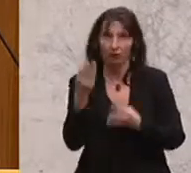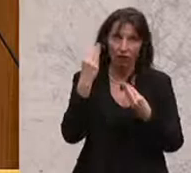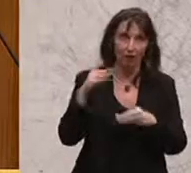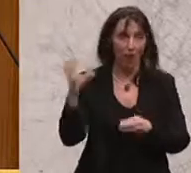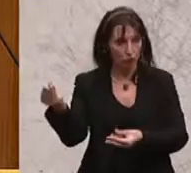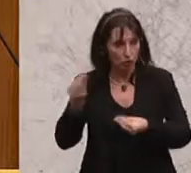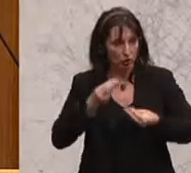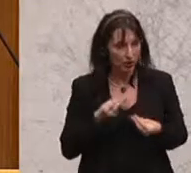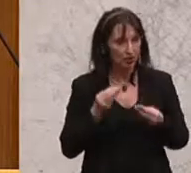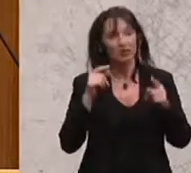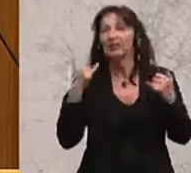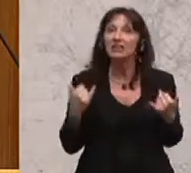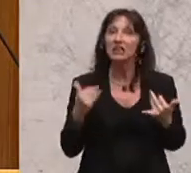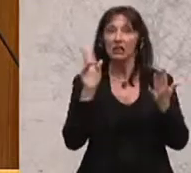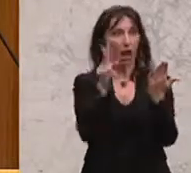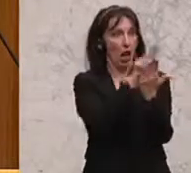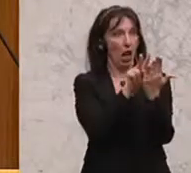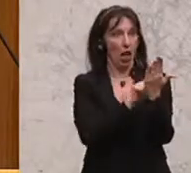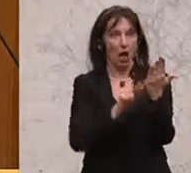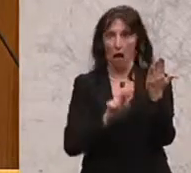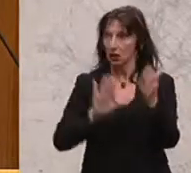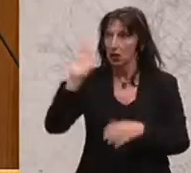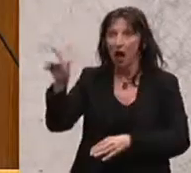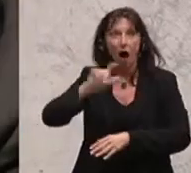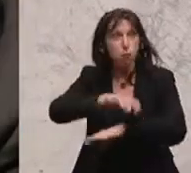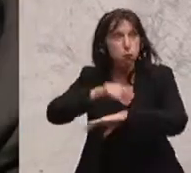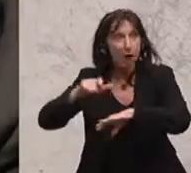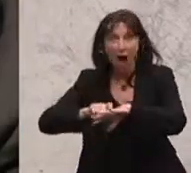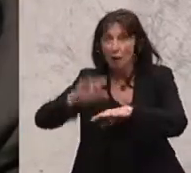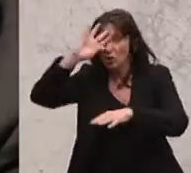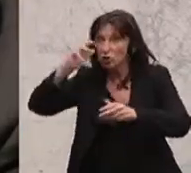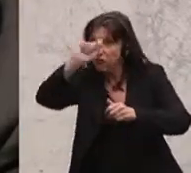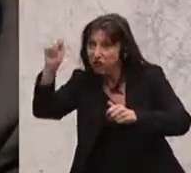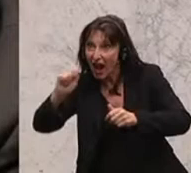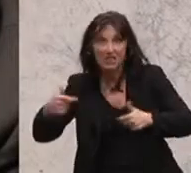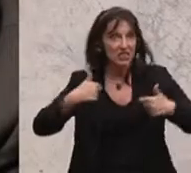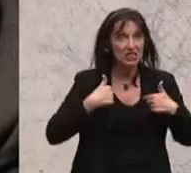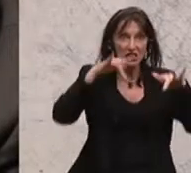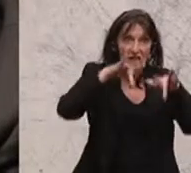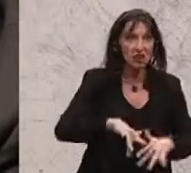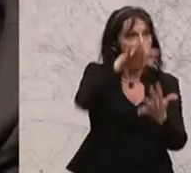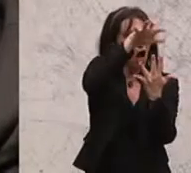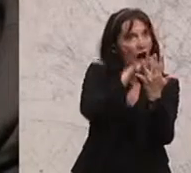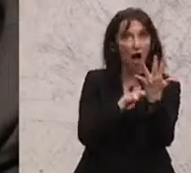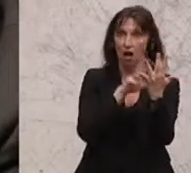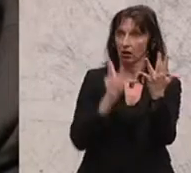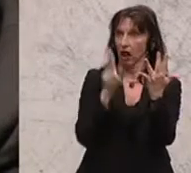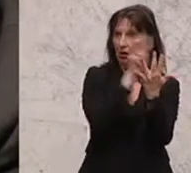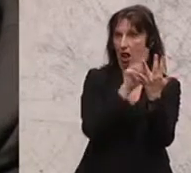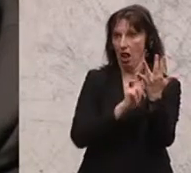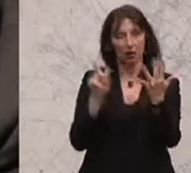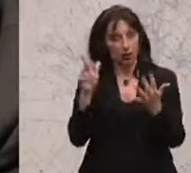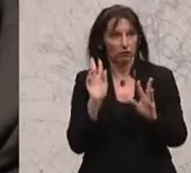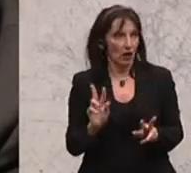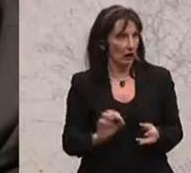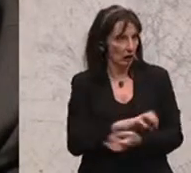vertraulich. Das kann ich hier lesen, was Ihre Beamten hier geschwärzt haben. Ich sage Ihnen, das ist wirklich ein Skandal, weil ich verwende die Begriffe